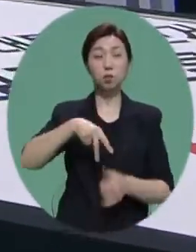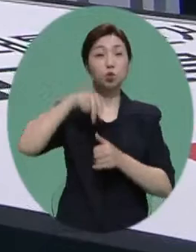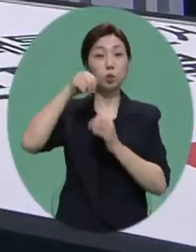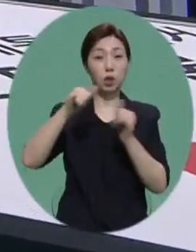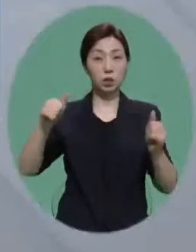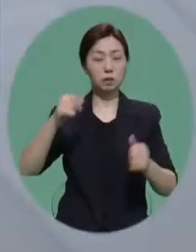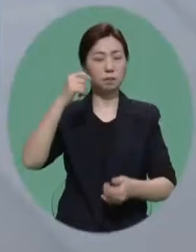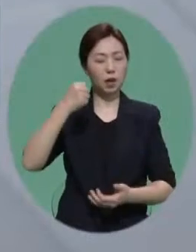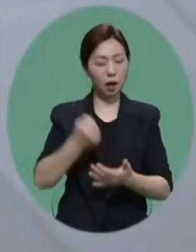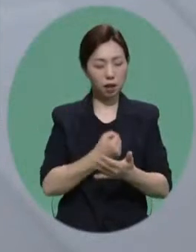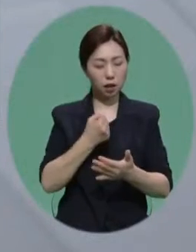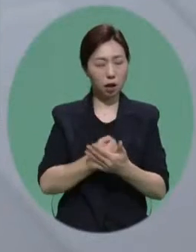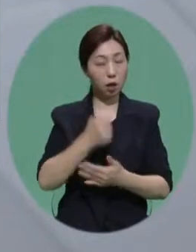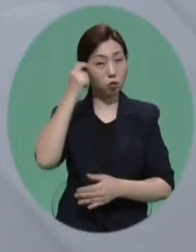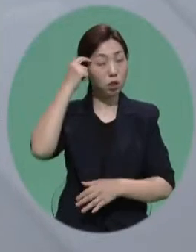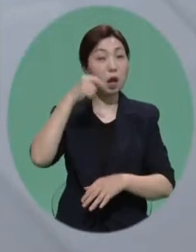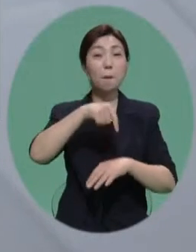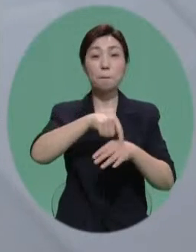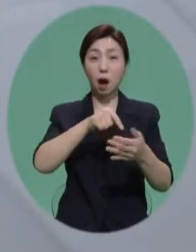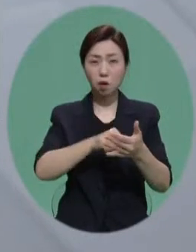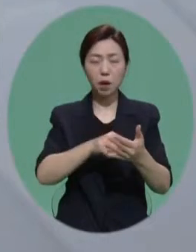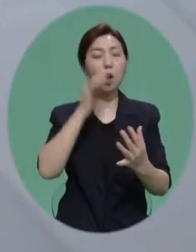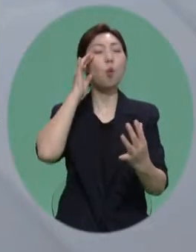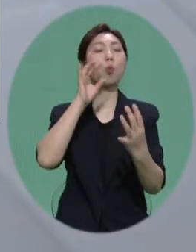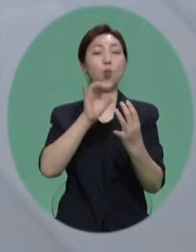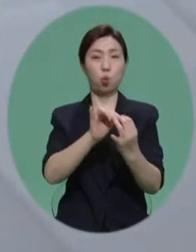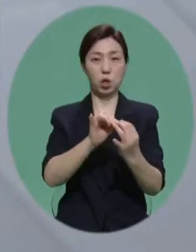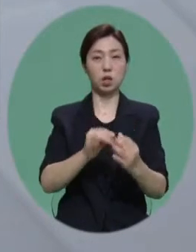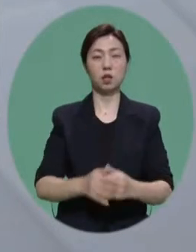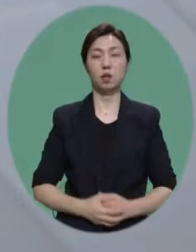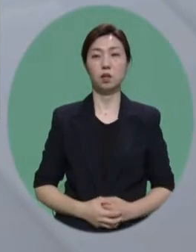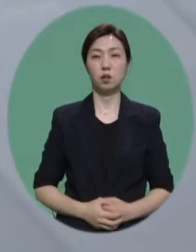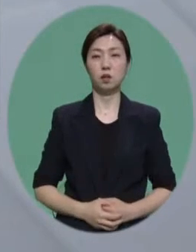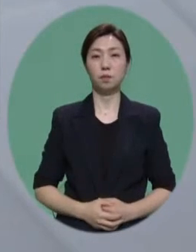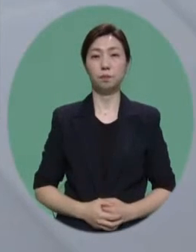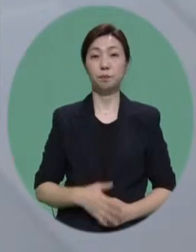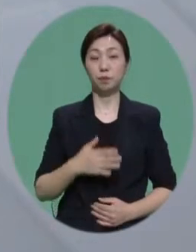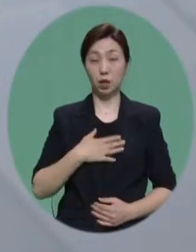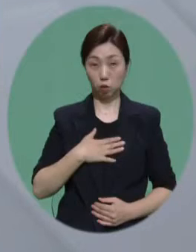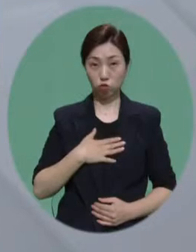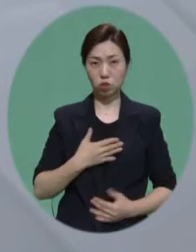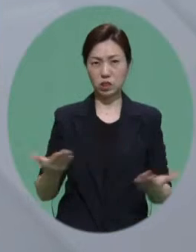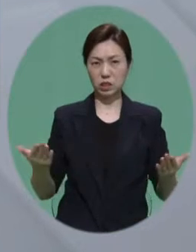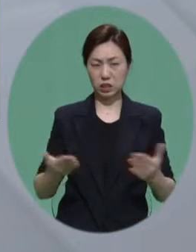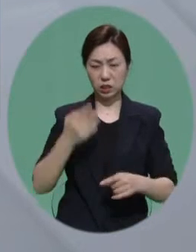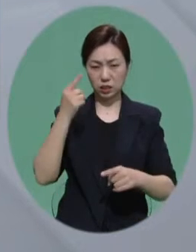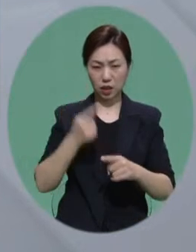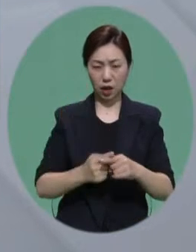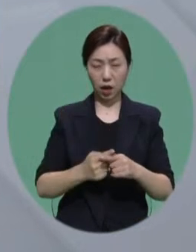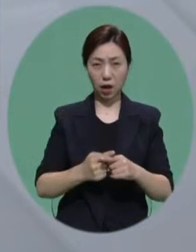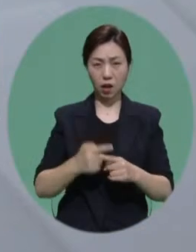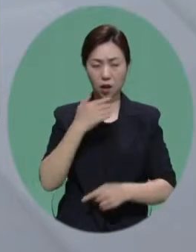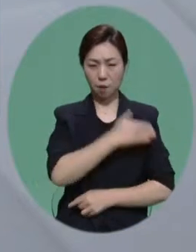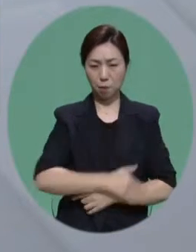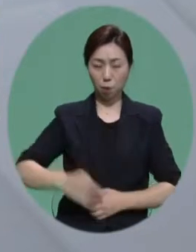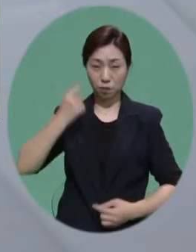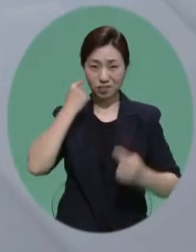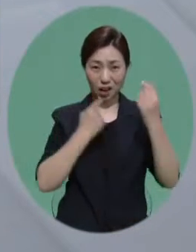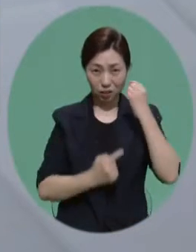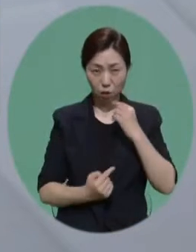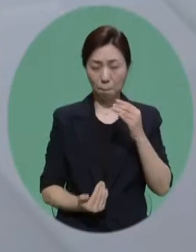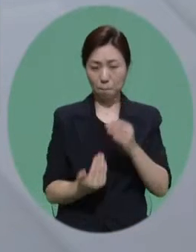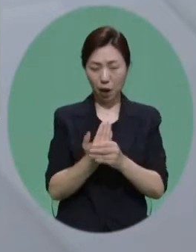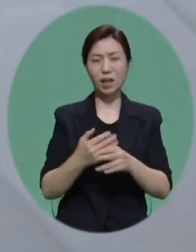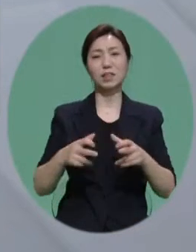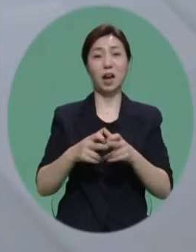그 안타까움이 점에 대해서 전적으로 공감합니다 저도 삼재 환자의 기록 작년 이기도 하니까요